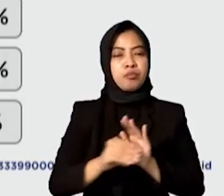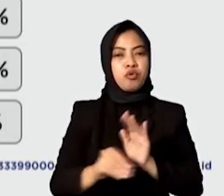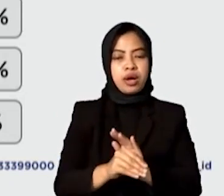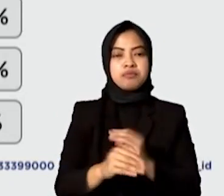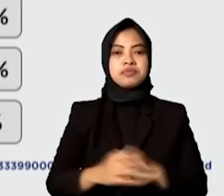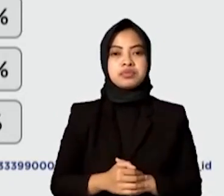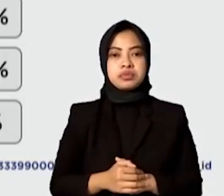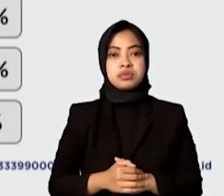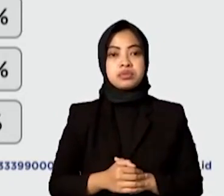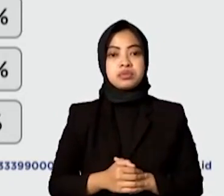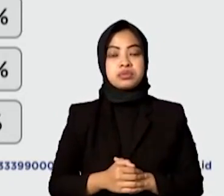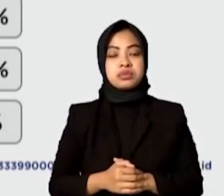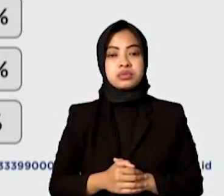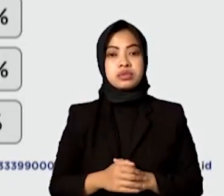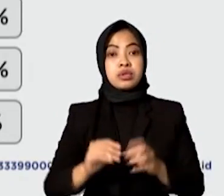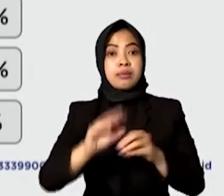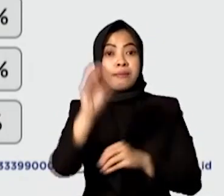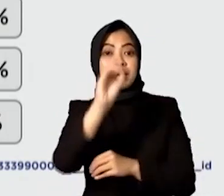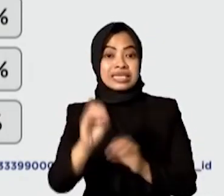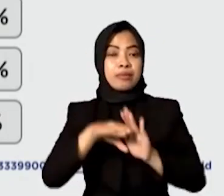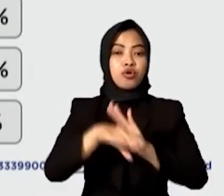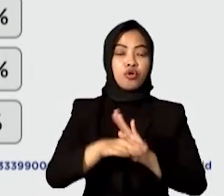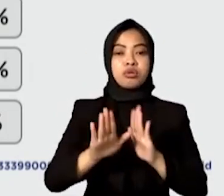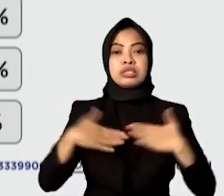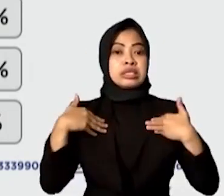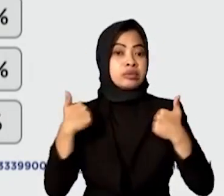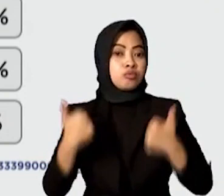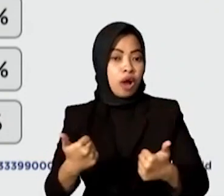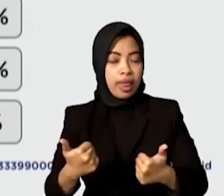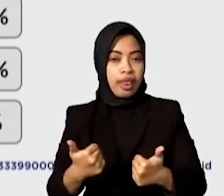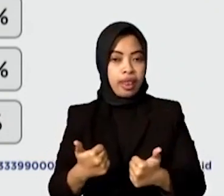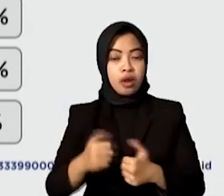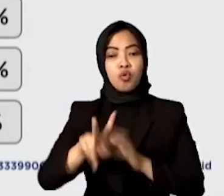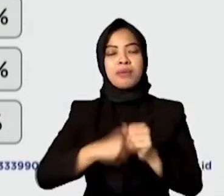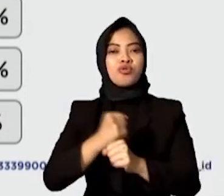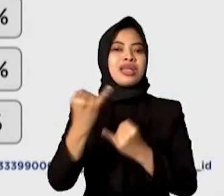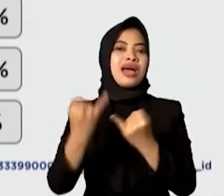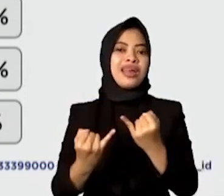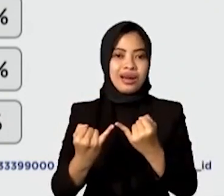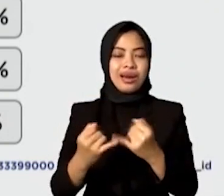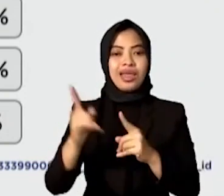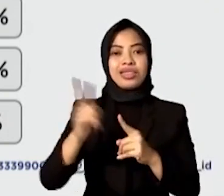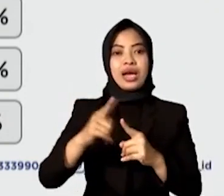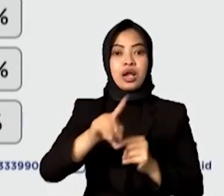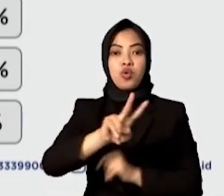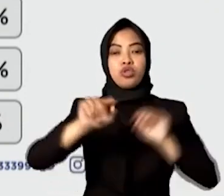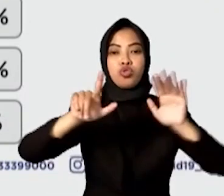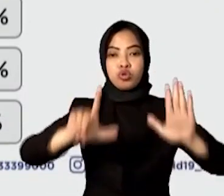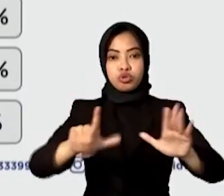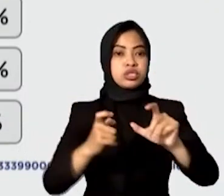persen kesembuhan Papua menurun cukup signifikan pada dua pekan terakhir pada tanggal